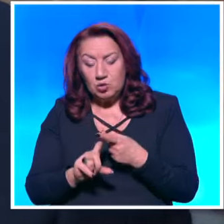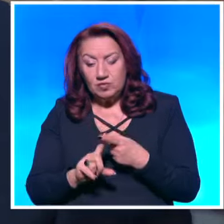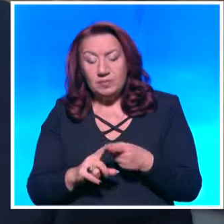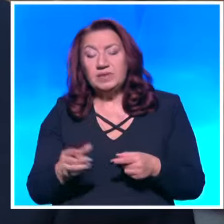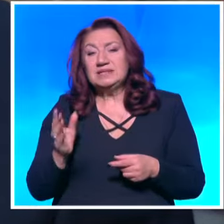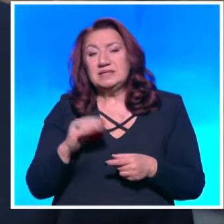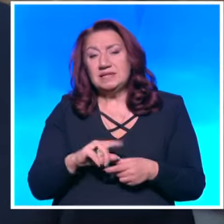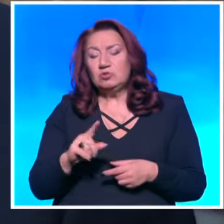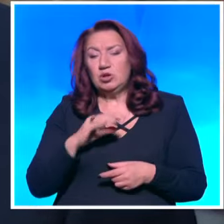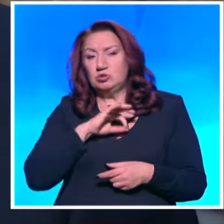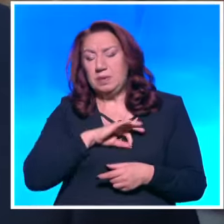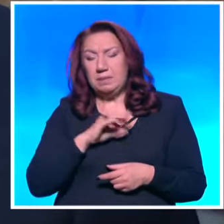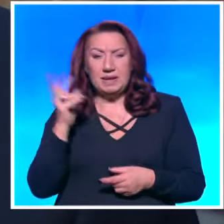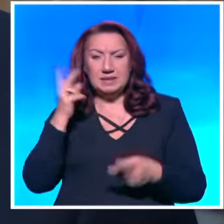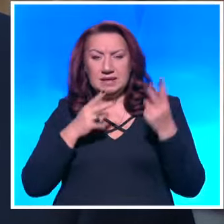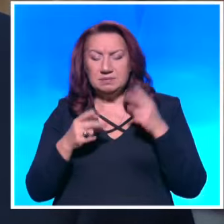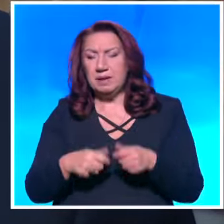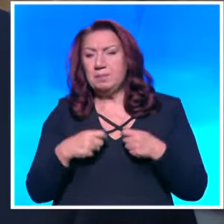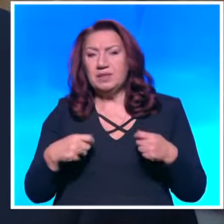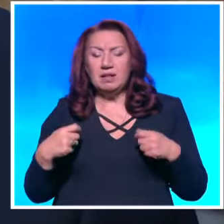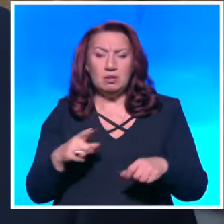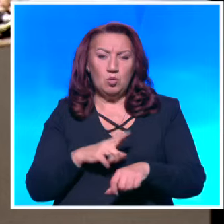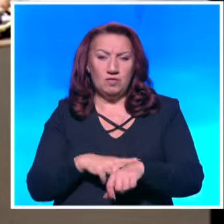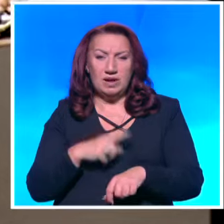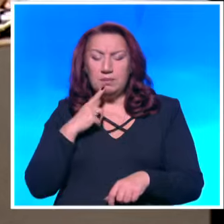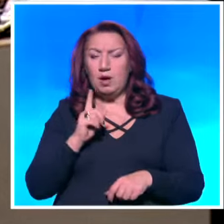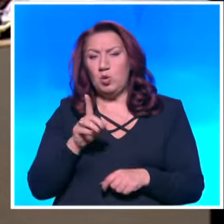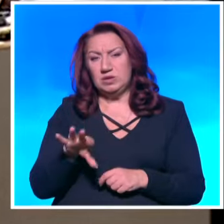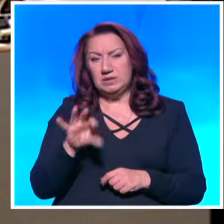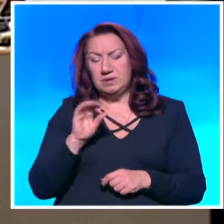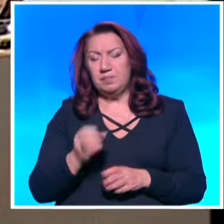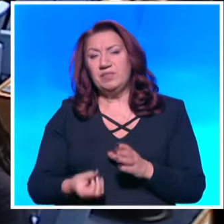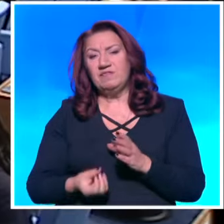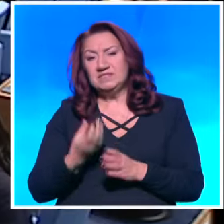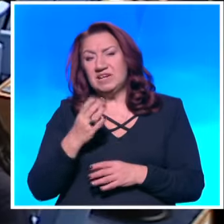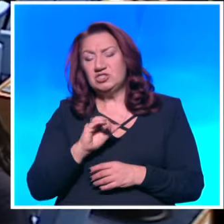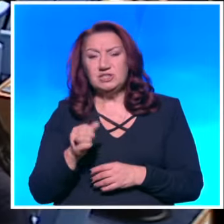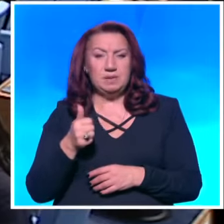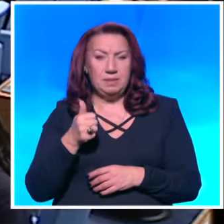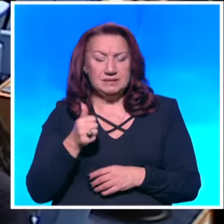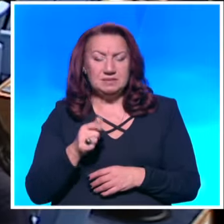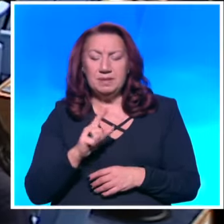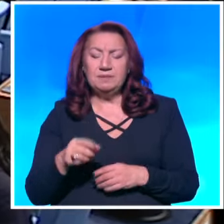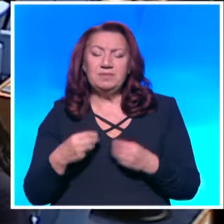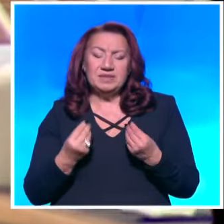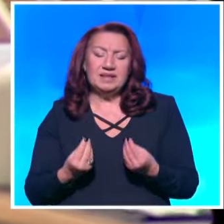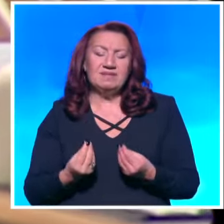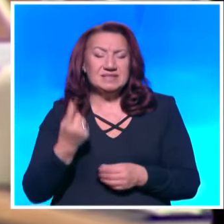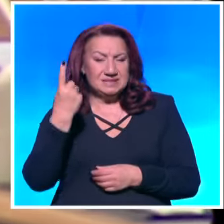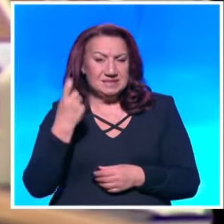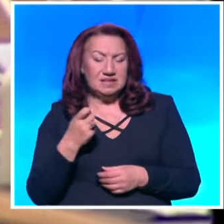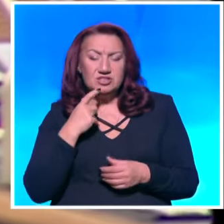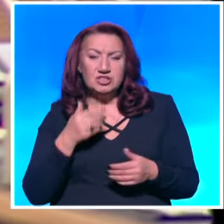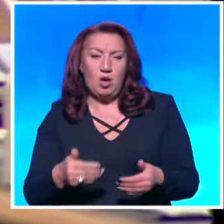можахме да да се разберем толкова време за избор възраждане и бсп не са дали индикации че ще оттеглят кандидатите си